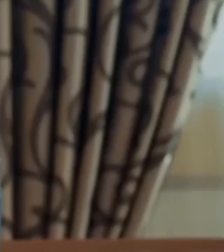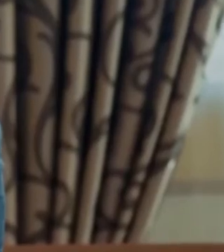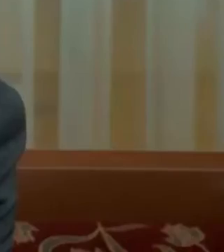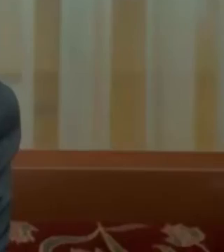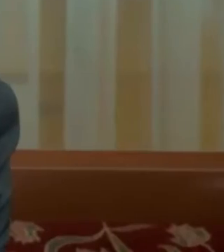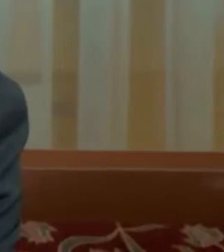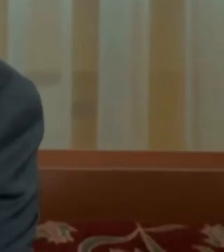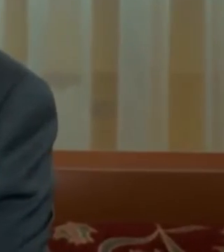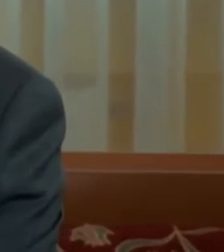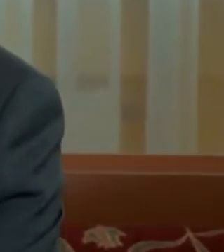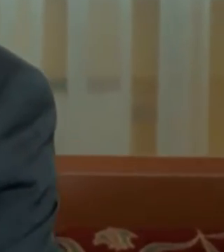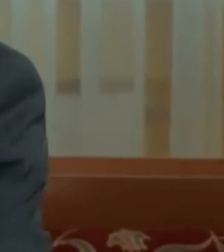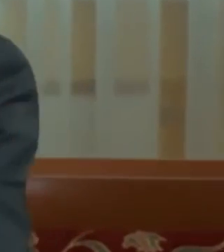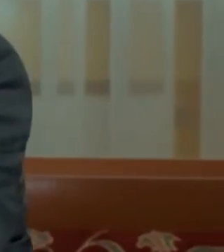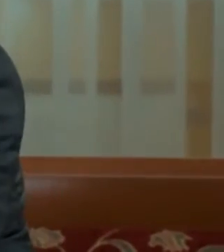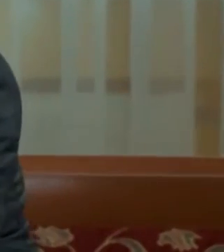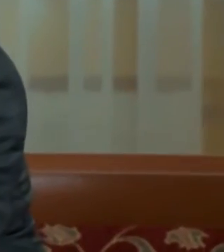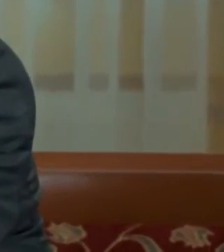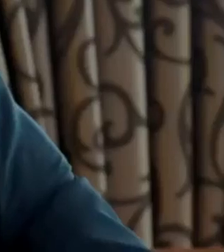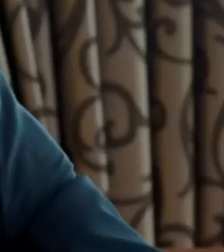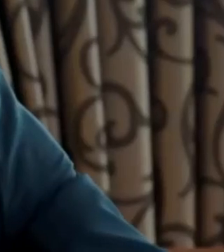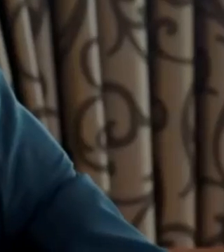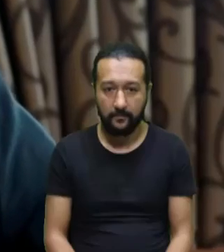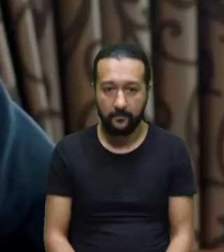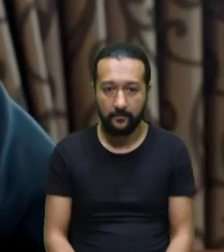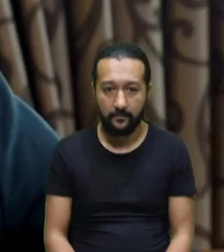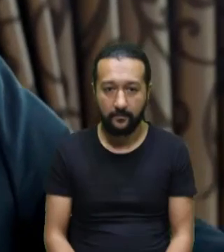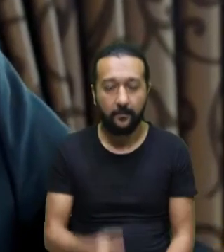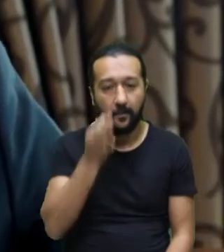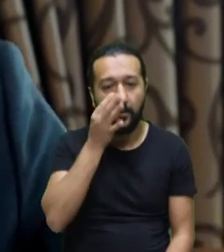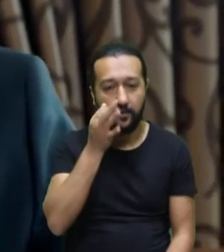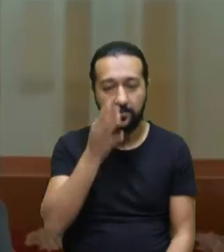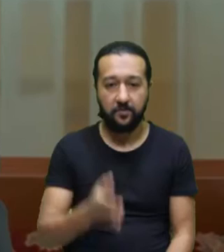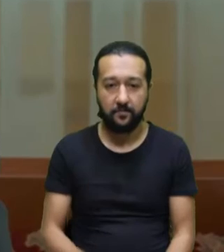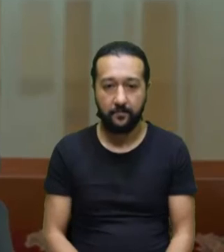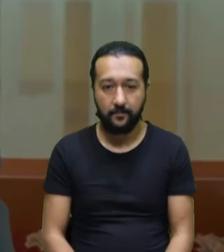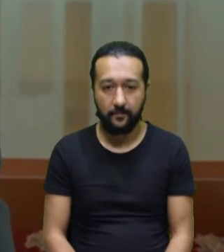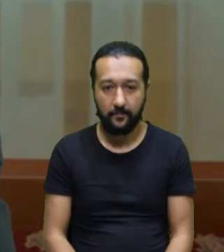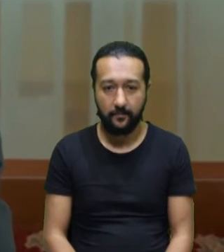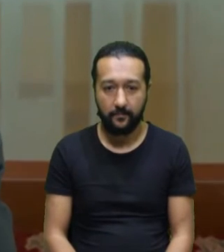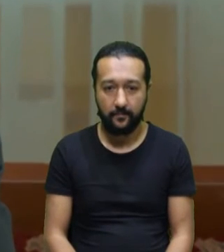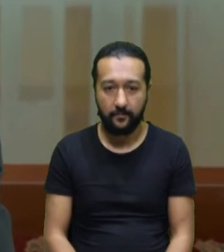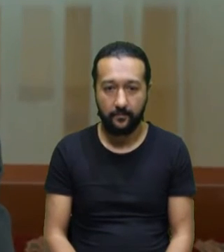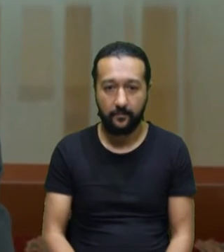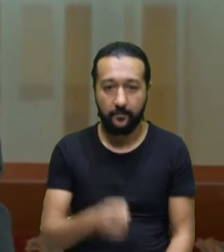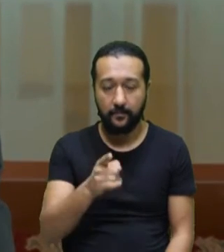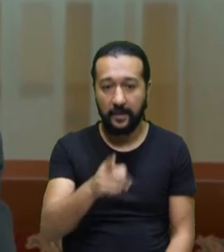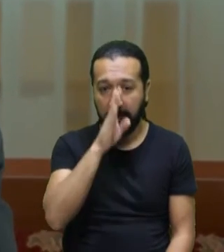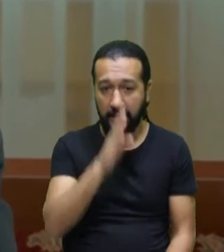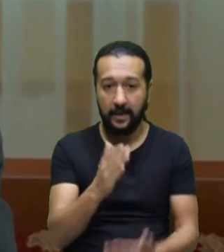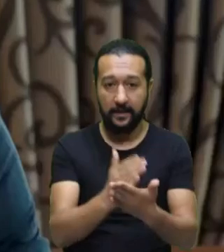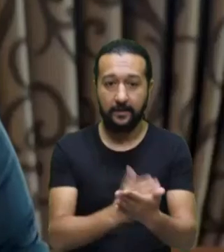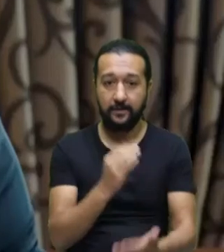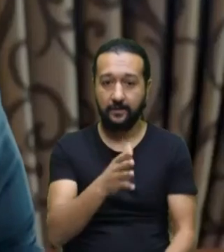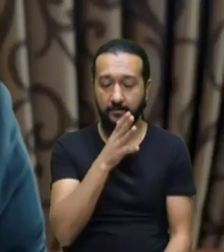bir tane alıp ağzına attı. Bir yandan parmaklarını yalayarak kadının arkasından bakıyor. Özlemişim. Yaşlı adam da başladı.